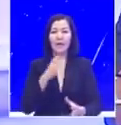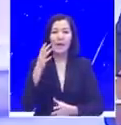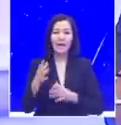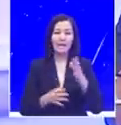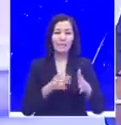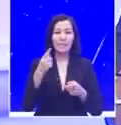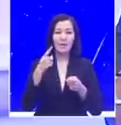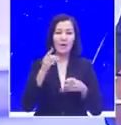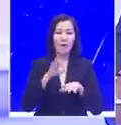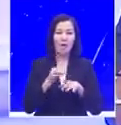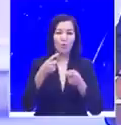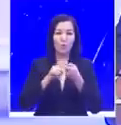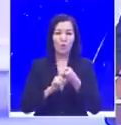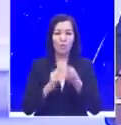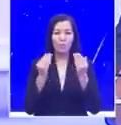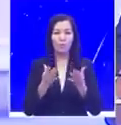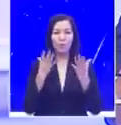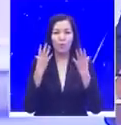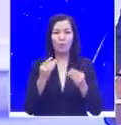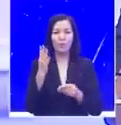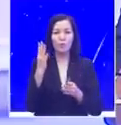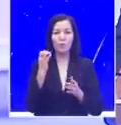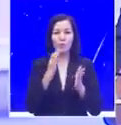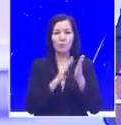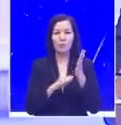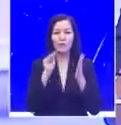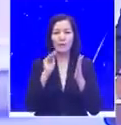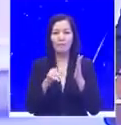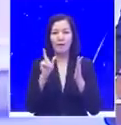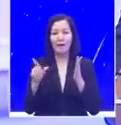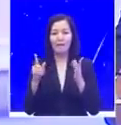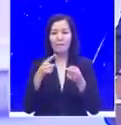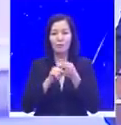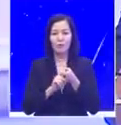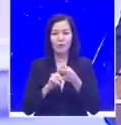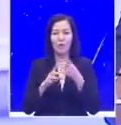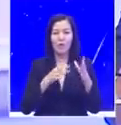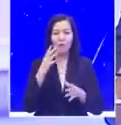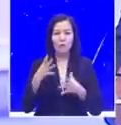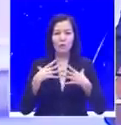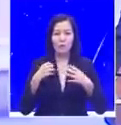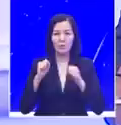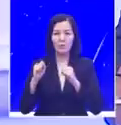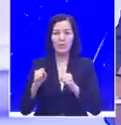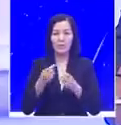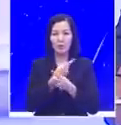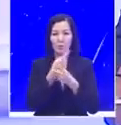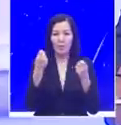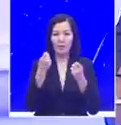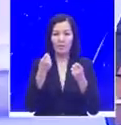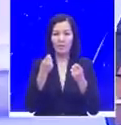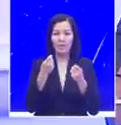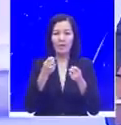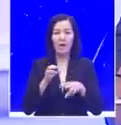Әлемде тәж-тәжалды бүгінгі күні 490 мыңнан аса адам жұқтырған. Дүниежүзілік денсаулық сақтау ұйымының мәліметіне сүйенсек,